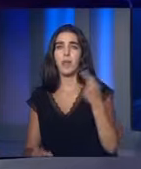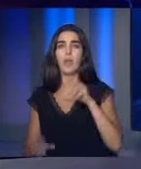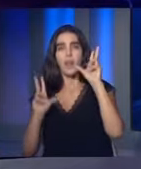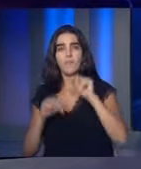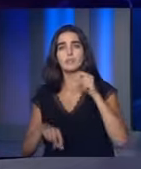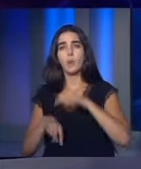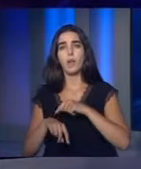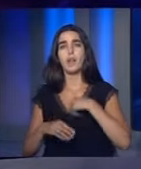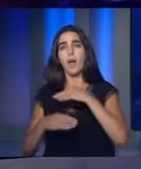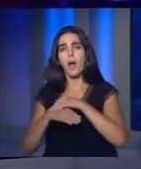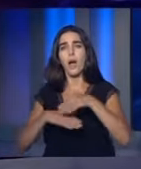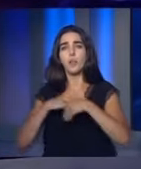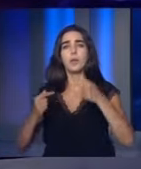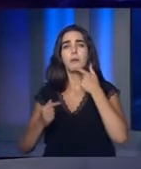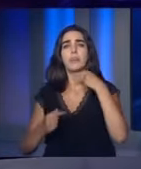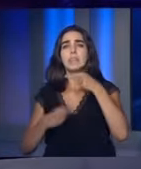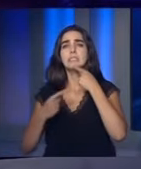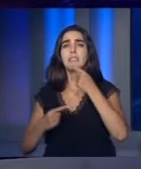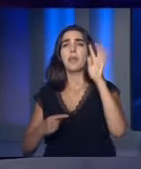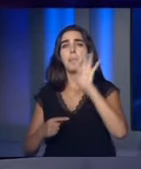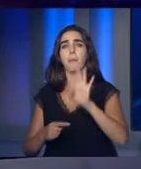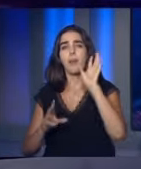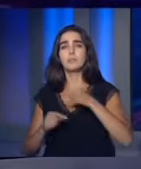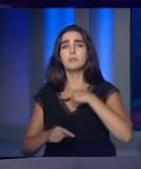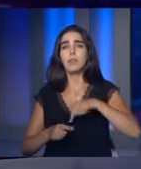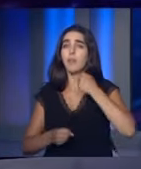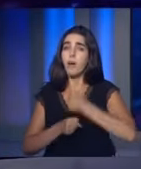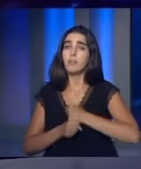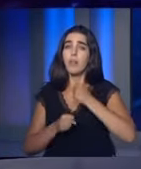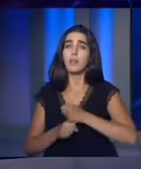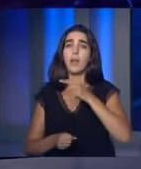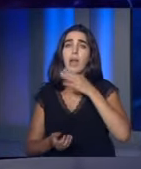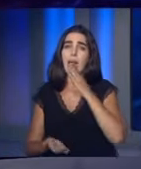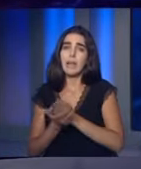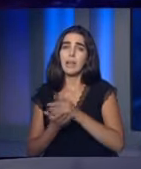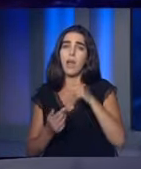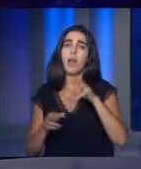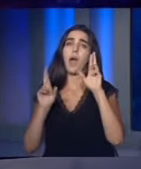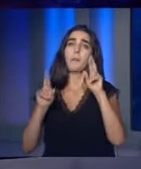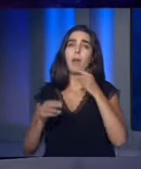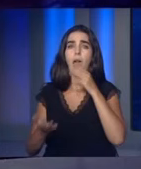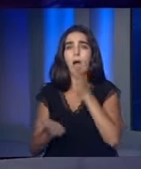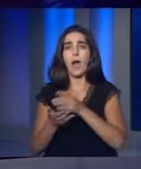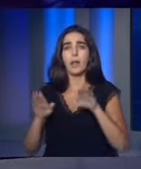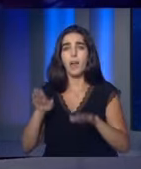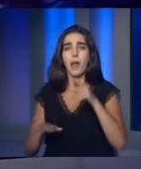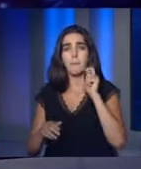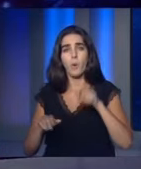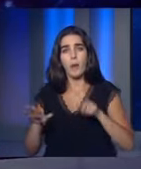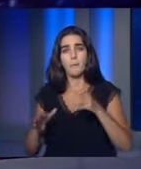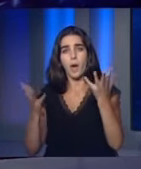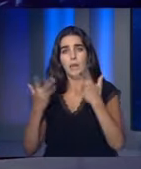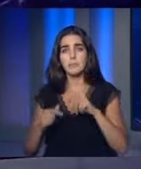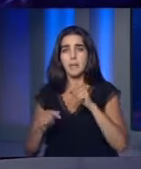مرفأ بيروت، ونكون في نفس الوقت قد خطونا نحو السنة الرابعة ونحن ننتظر الحقيقة آملا بعدالة